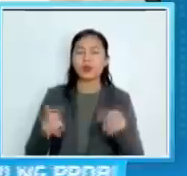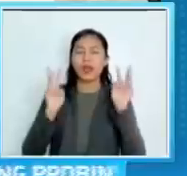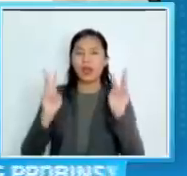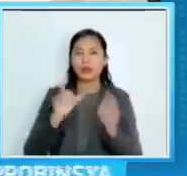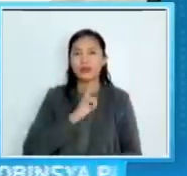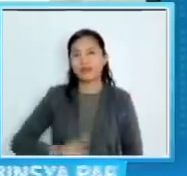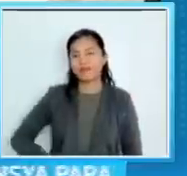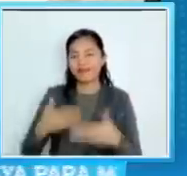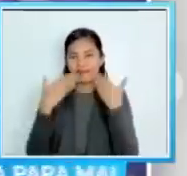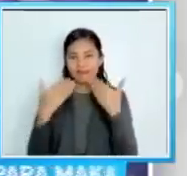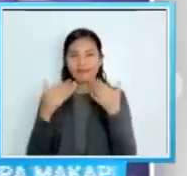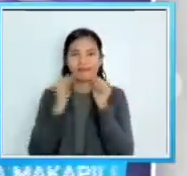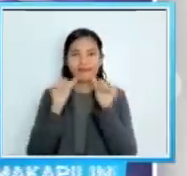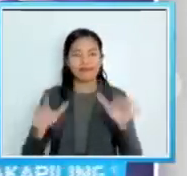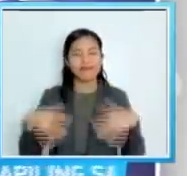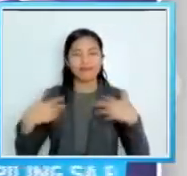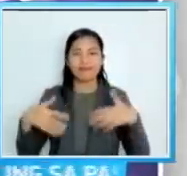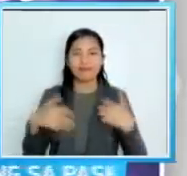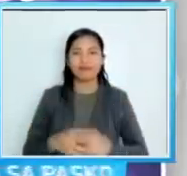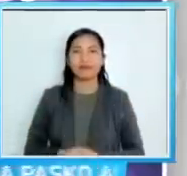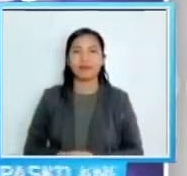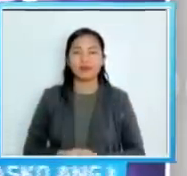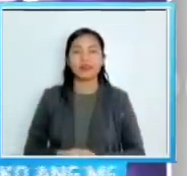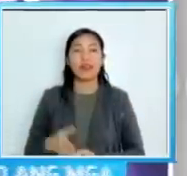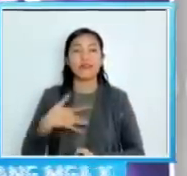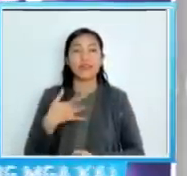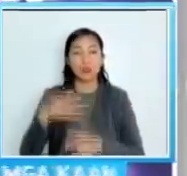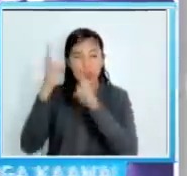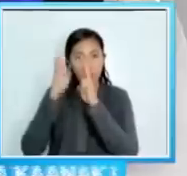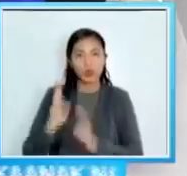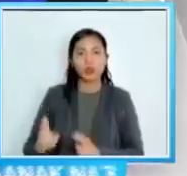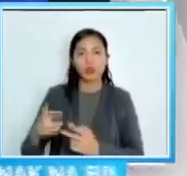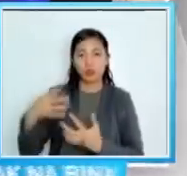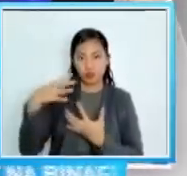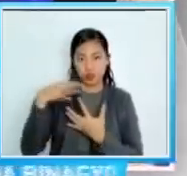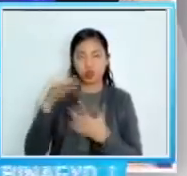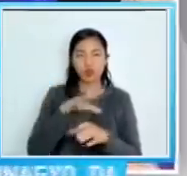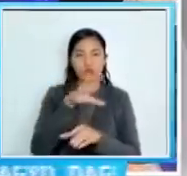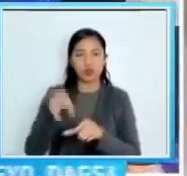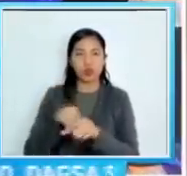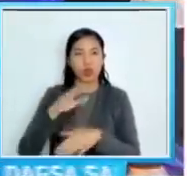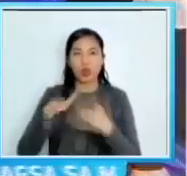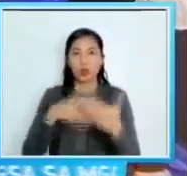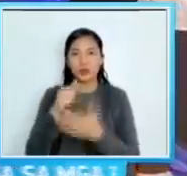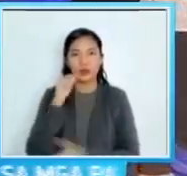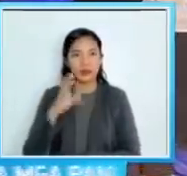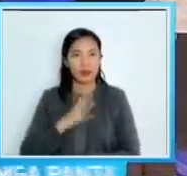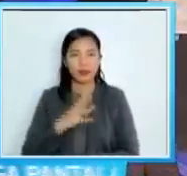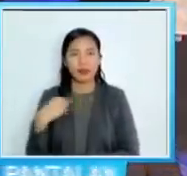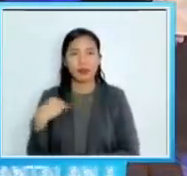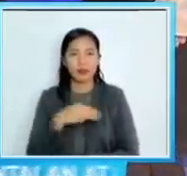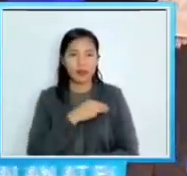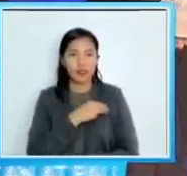dahil sobra-sobra. Karangalan din daw na mapili siya at mapabilang sa all-women member ng selection committee na may iba't